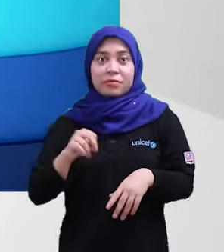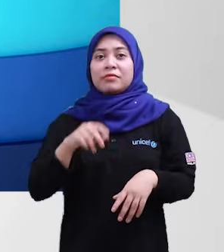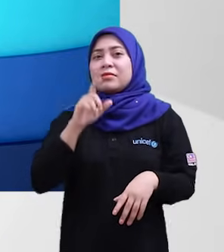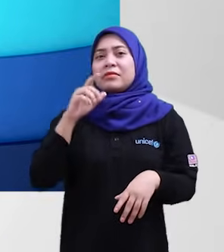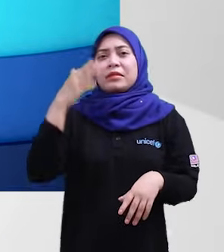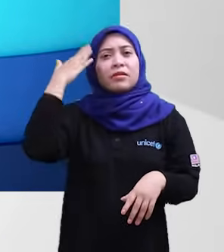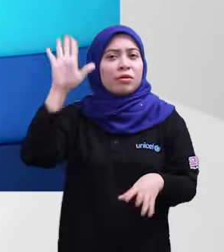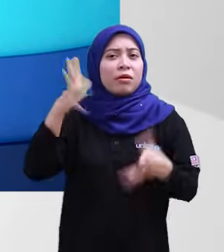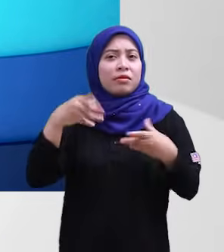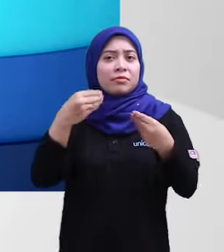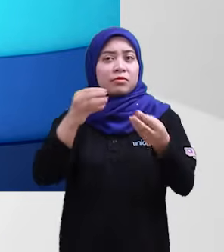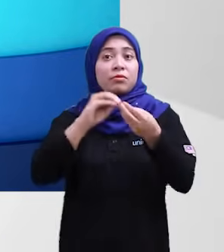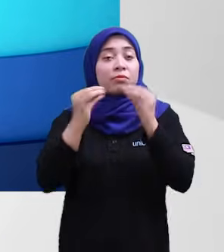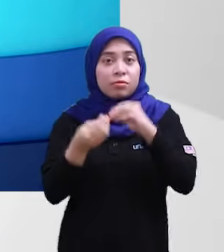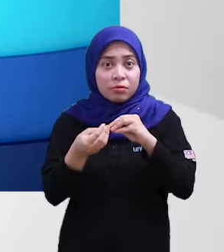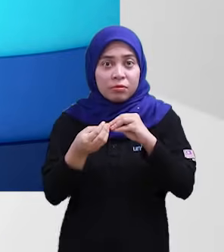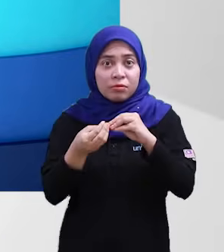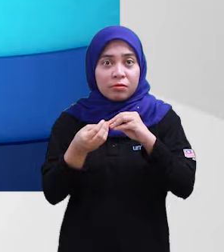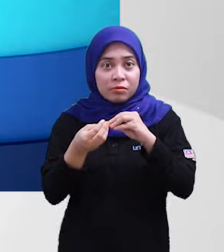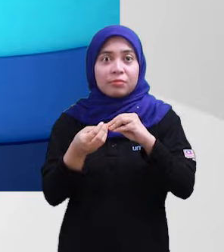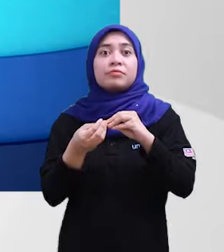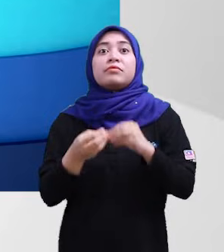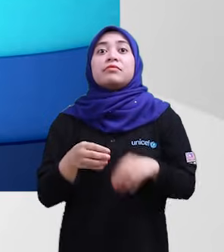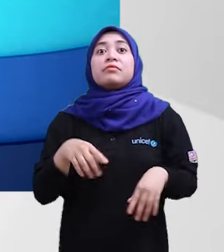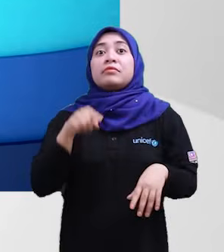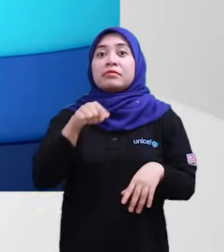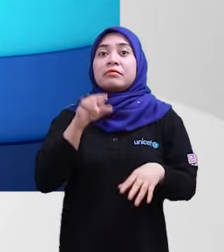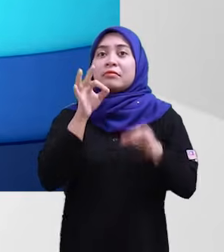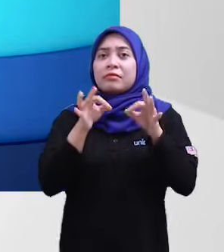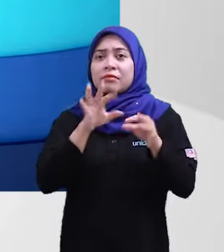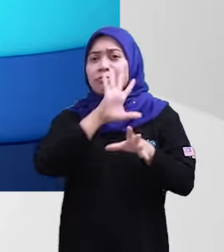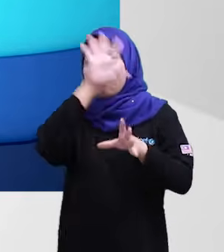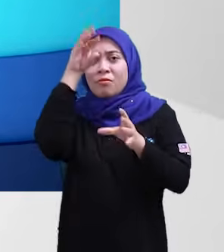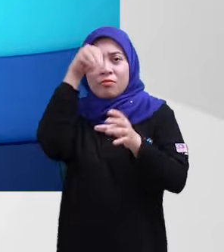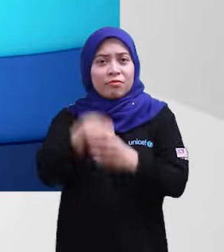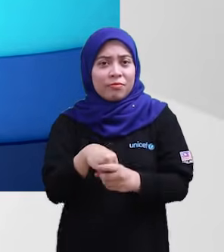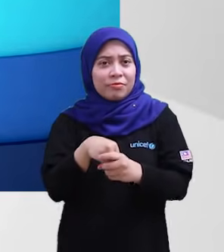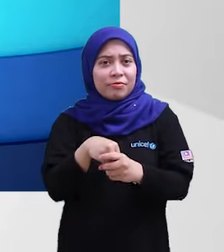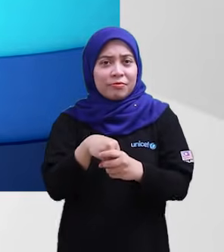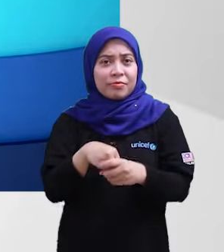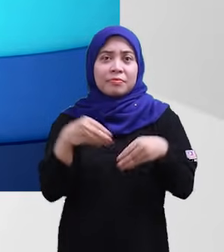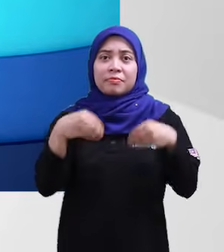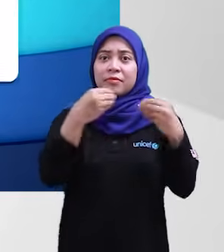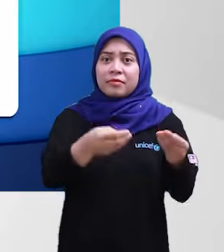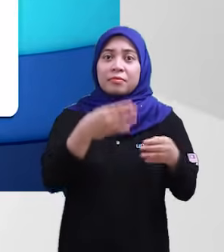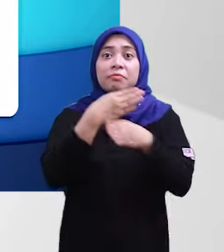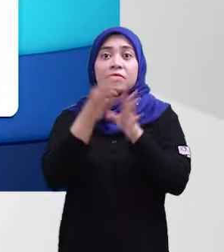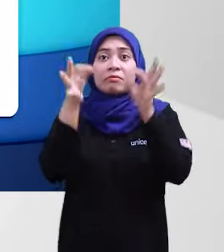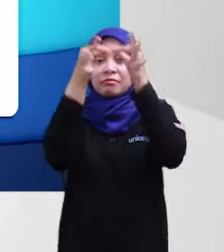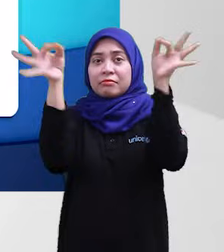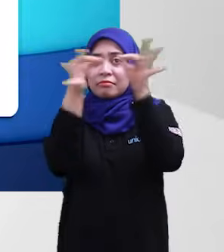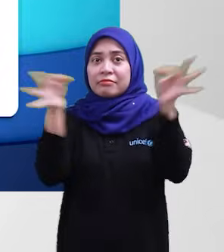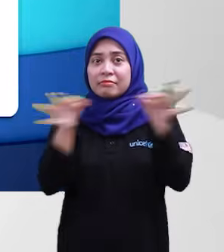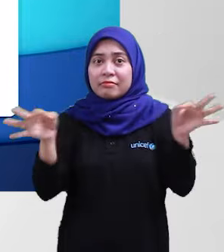Python tak tahu yang kita telah memberikan nilai nombor. Python membuat andaian yang semua input yang diberikan adalah dalam